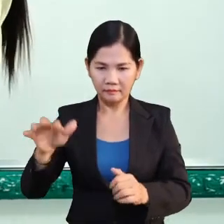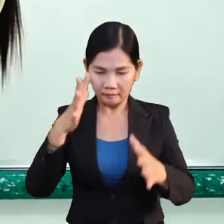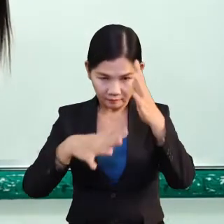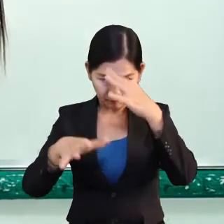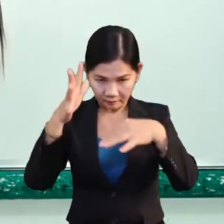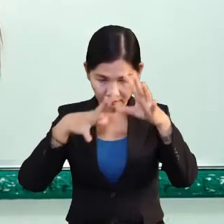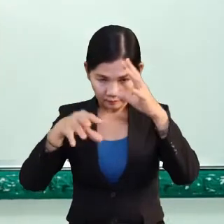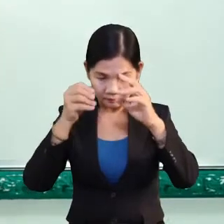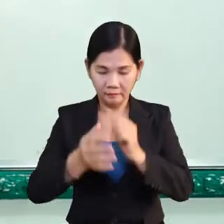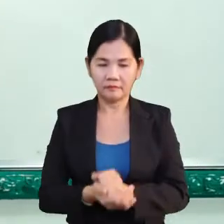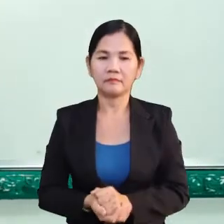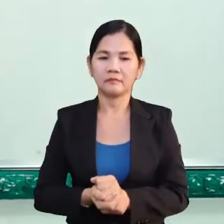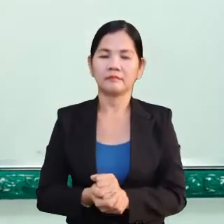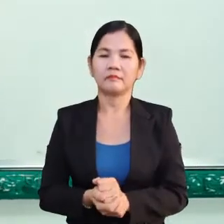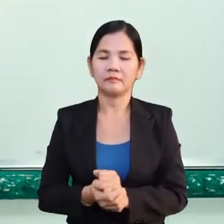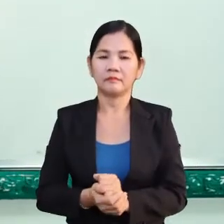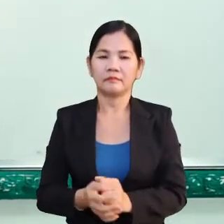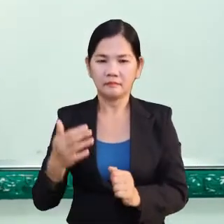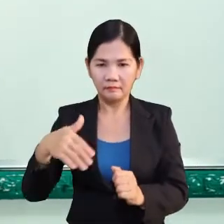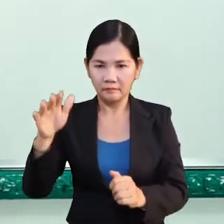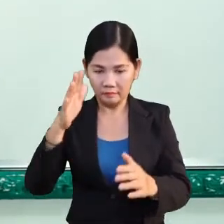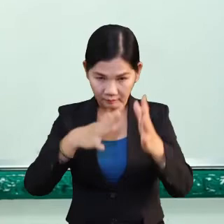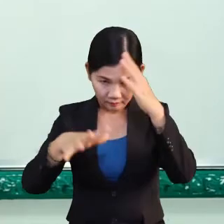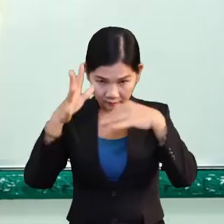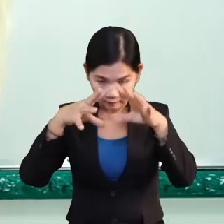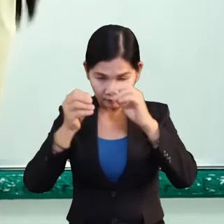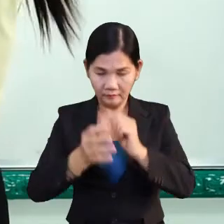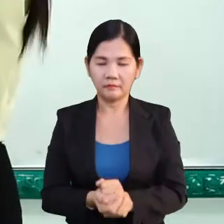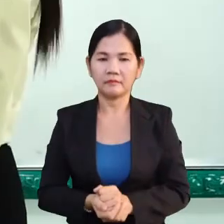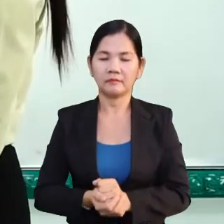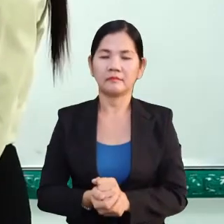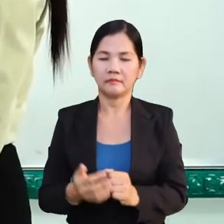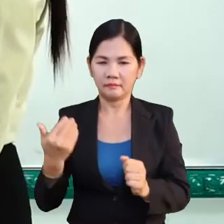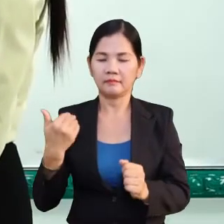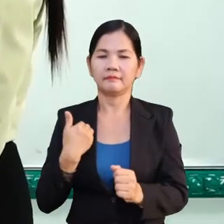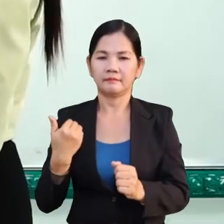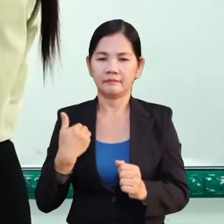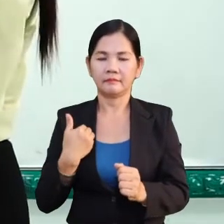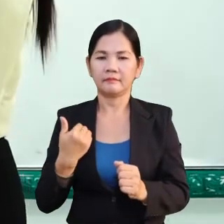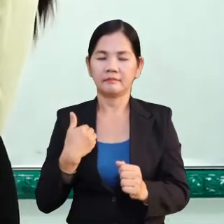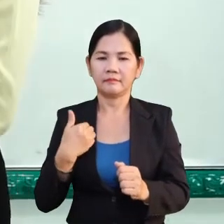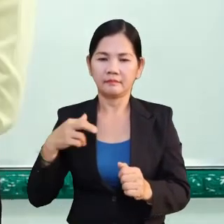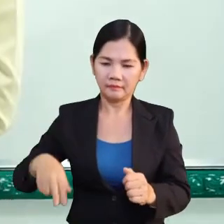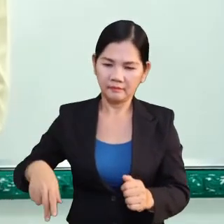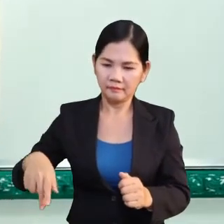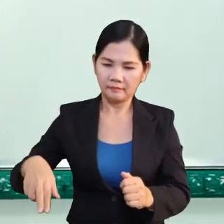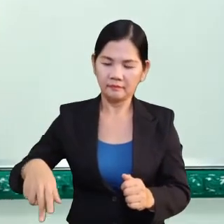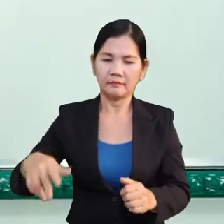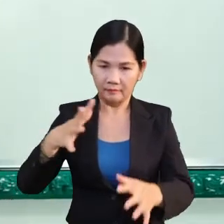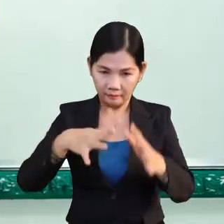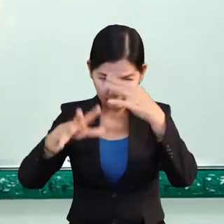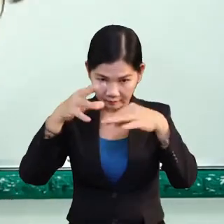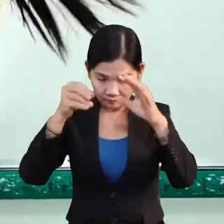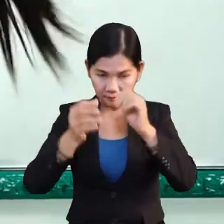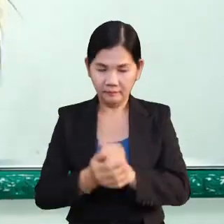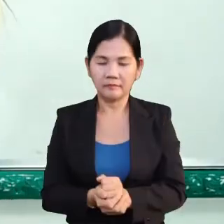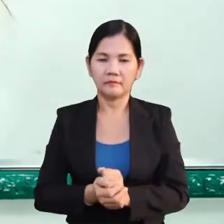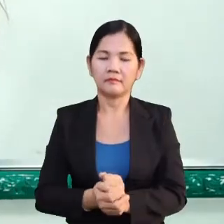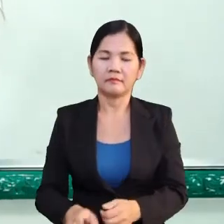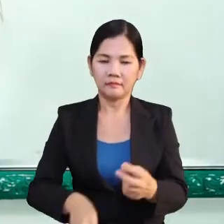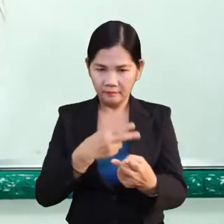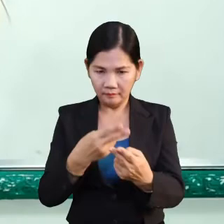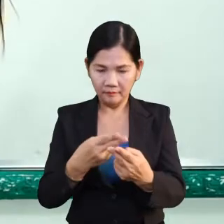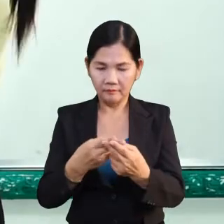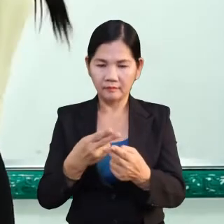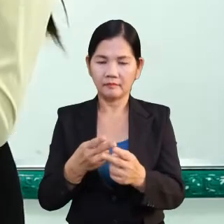ងពេលដែលយើងរៀនចប់មានទៅសាលារៀននេះកូនចាមាននេះដើរទៅសាទៅសាលាអញ្ចឹងក៏ជាចំឡោយដែរត្រឹ